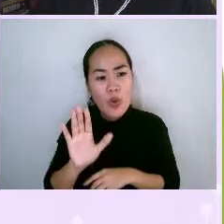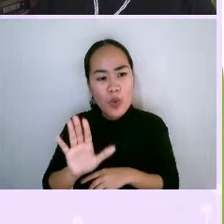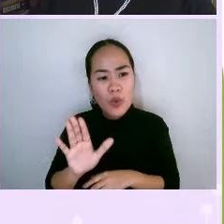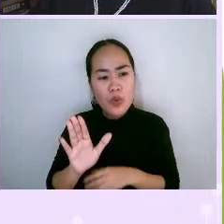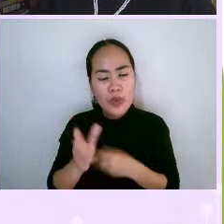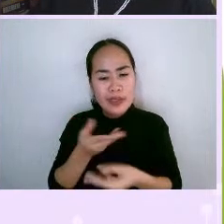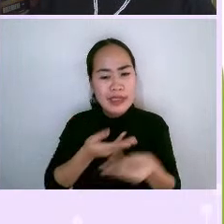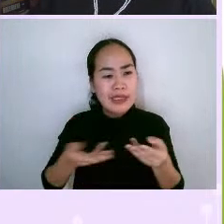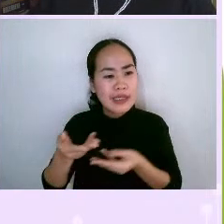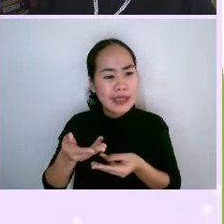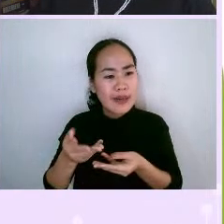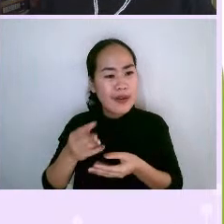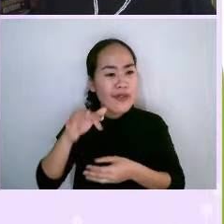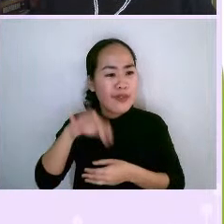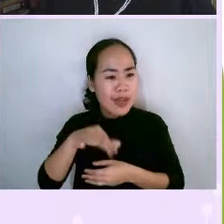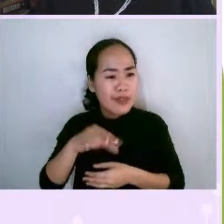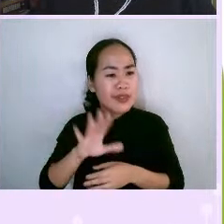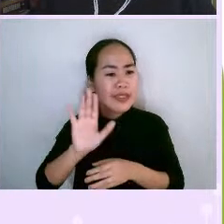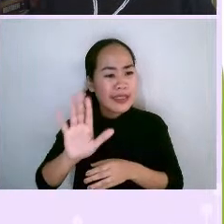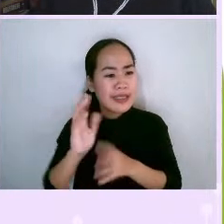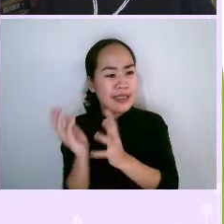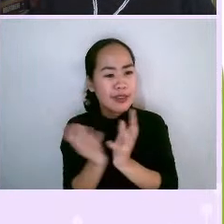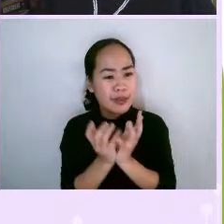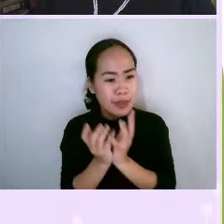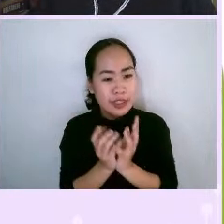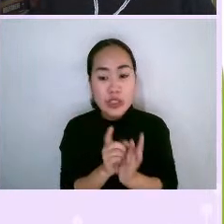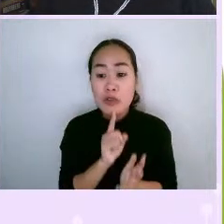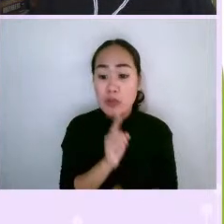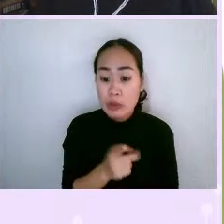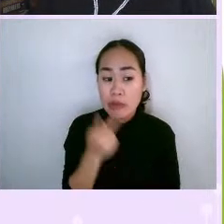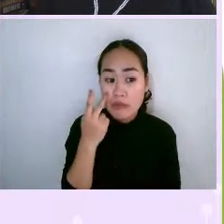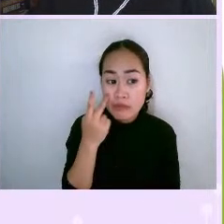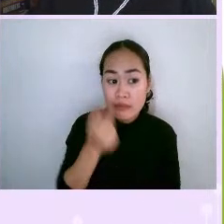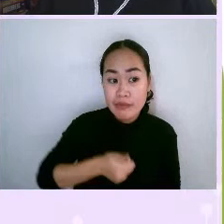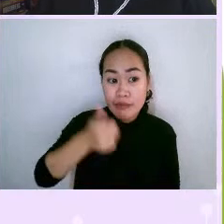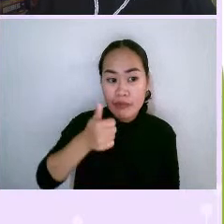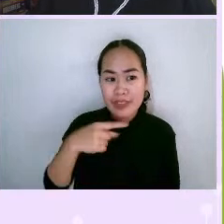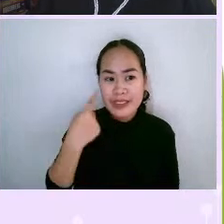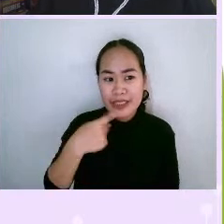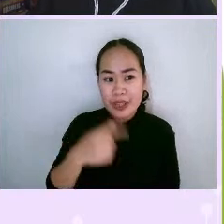makikita natin ang mga nananalo, mga leaders,